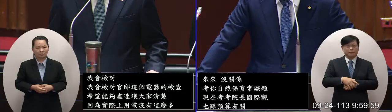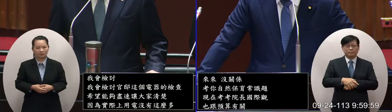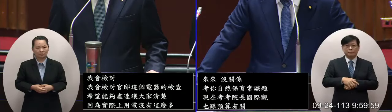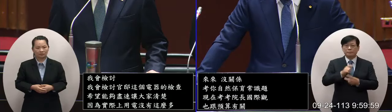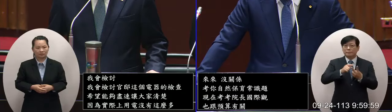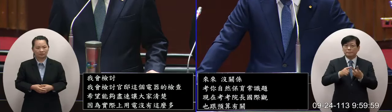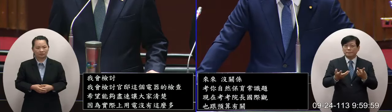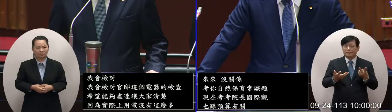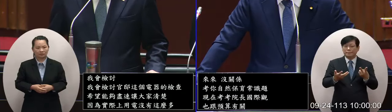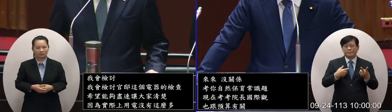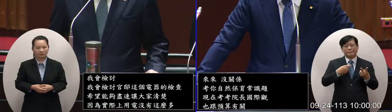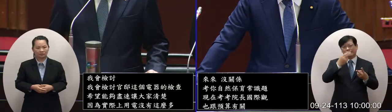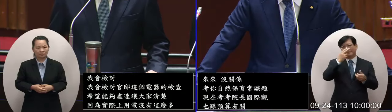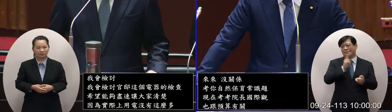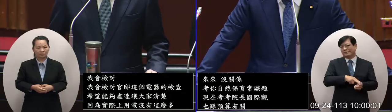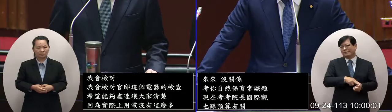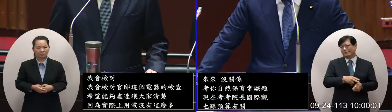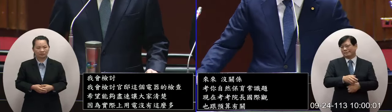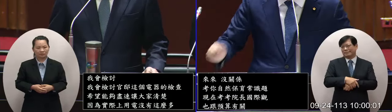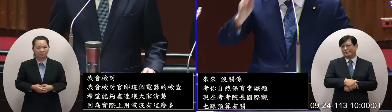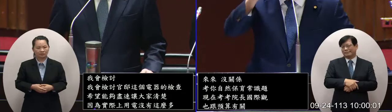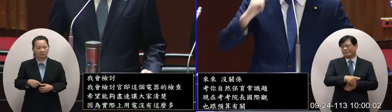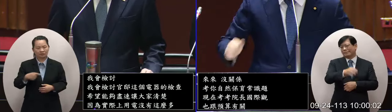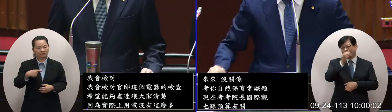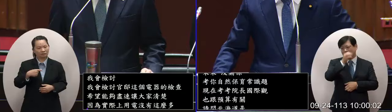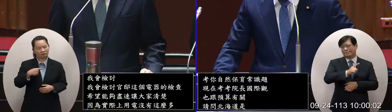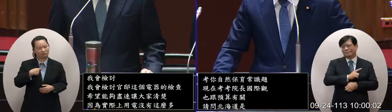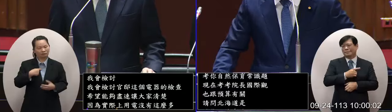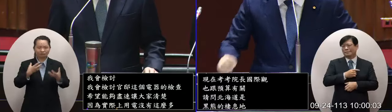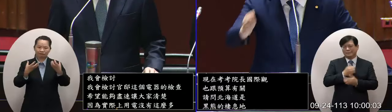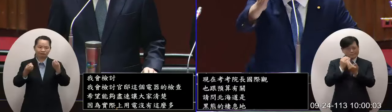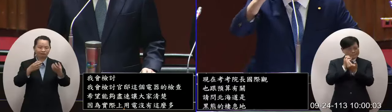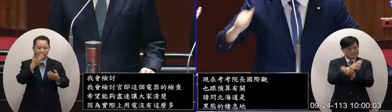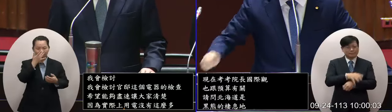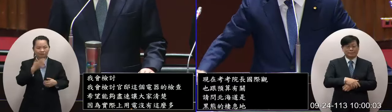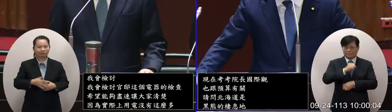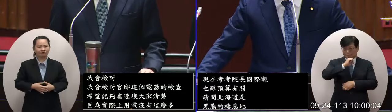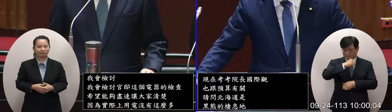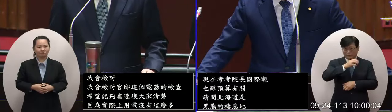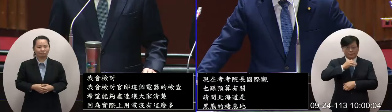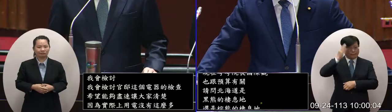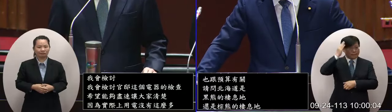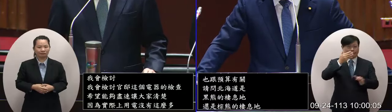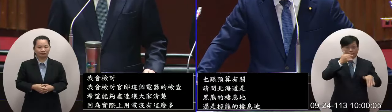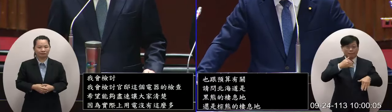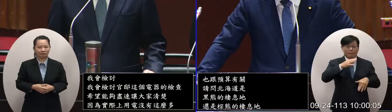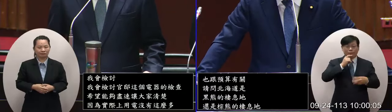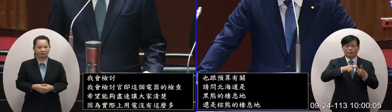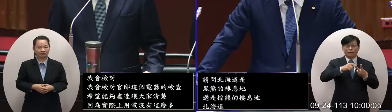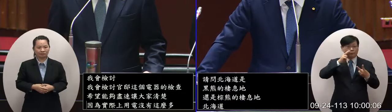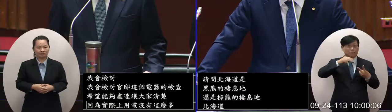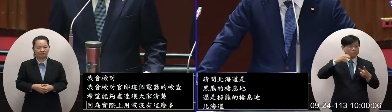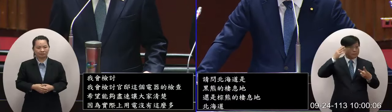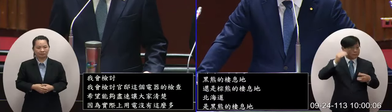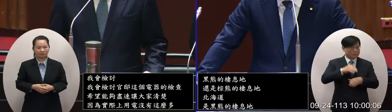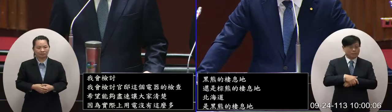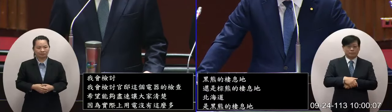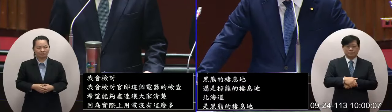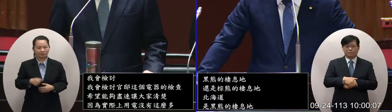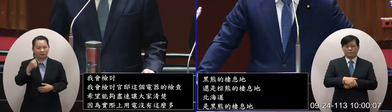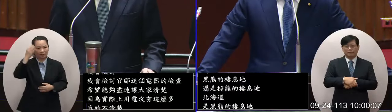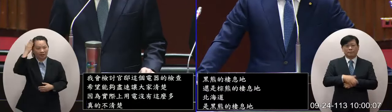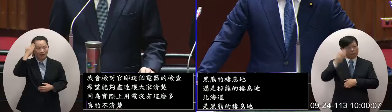难倒你了啦，对不对？ 真的 不清楚。你看，我给你一个暗示哈，台湾是黑熊栖息地还是棕熊栖息地？ 台湾黑